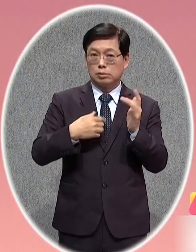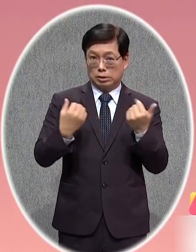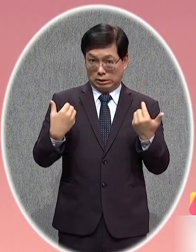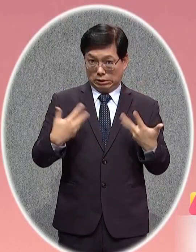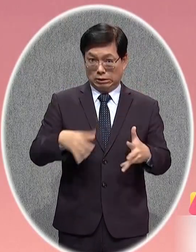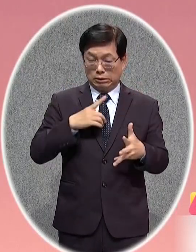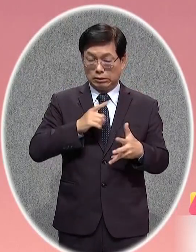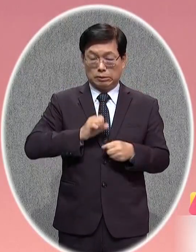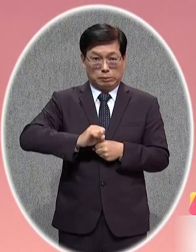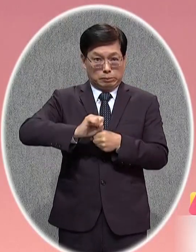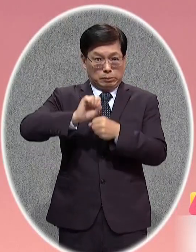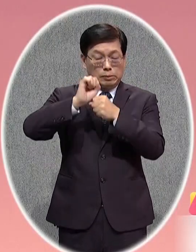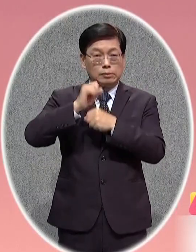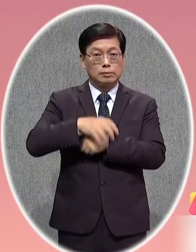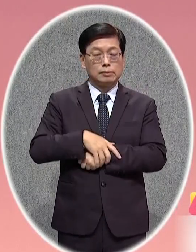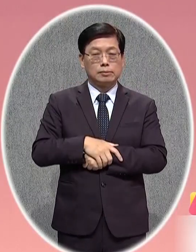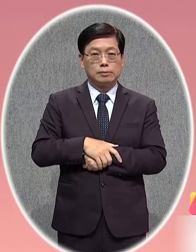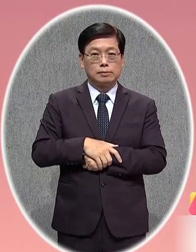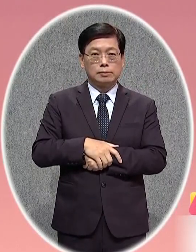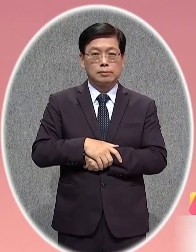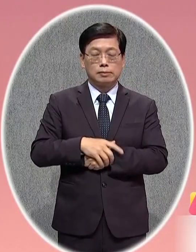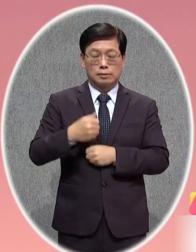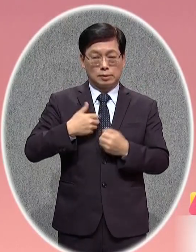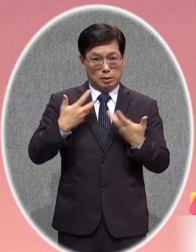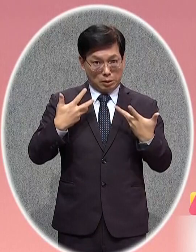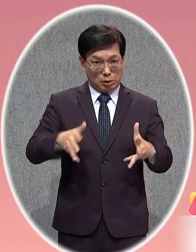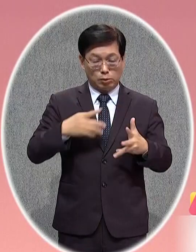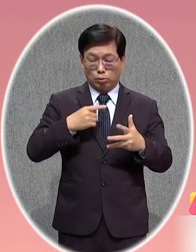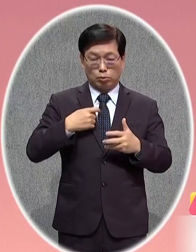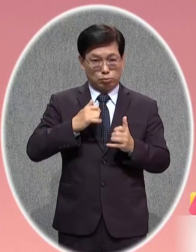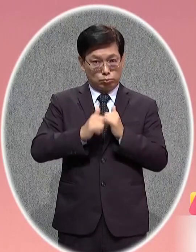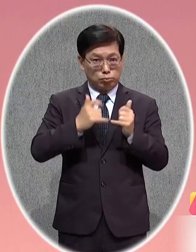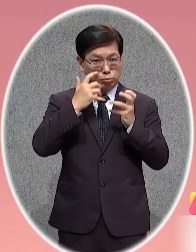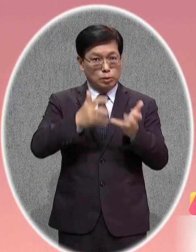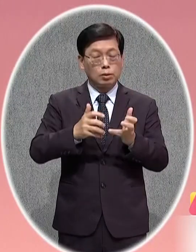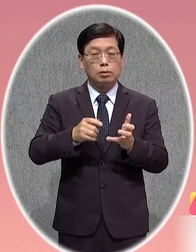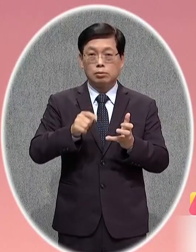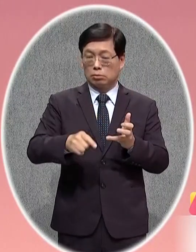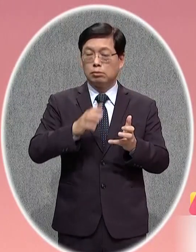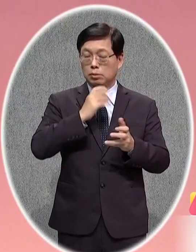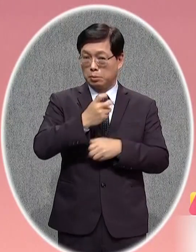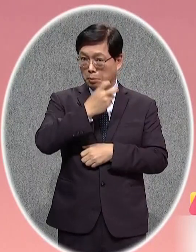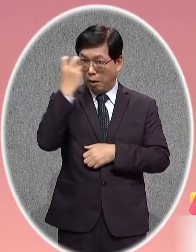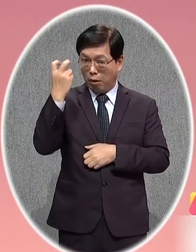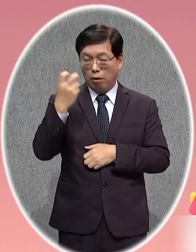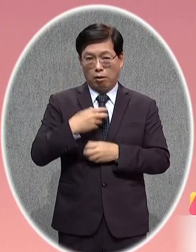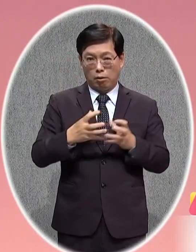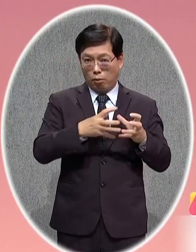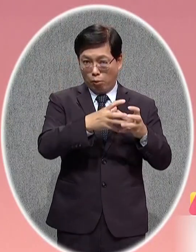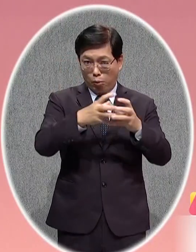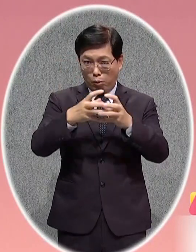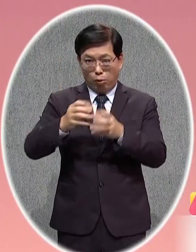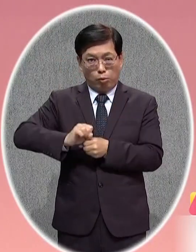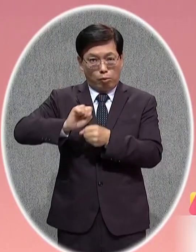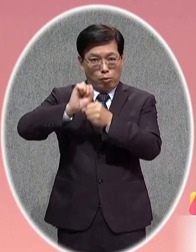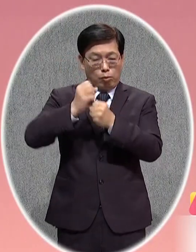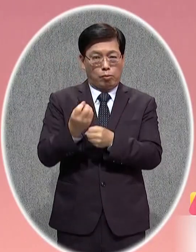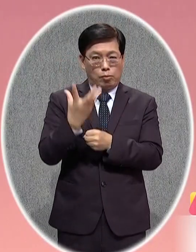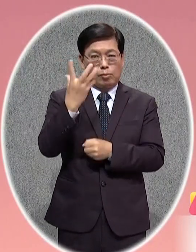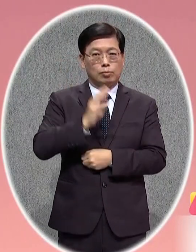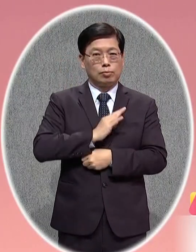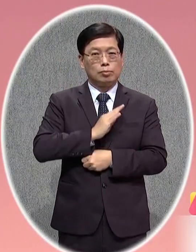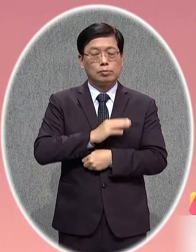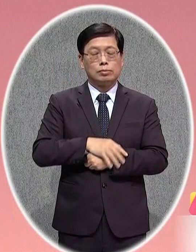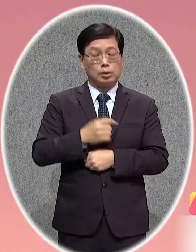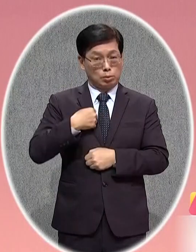量的增加，除了随着这个大家更多的关注，当然它被发现的群体数量越来越多。